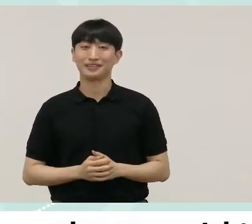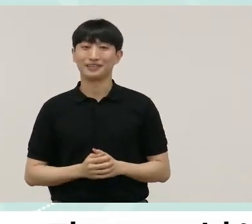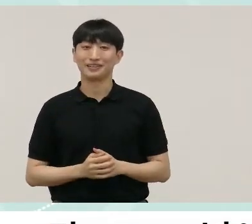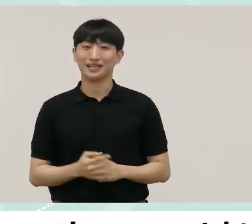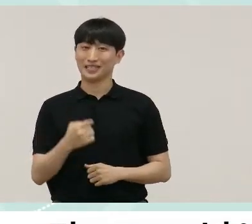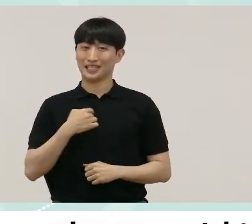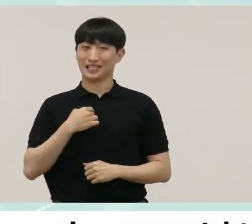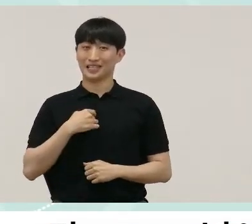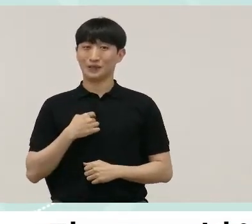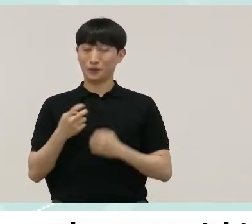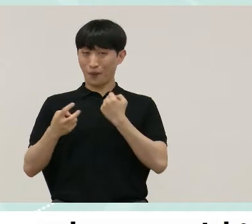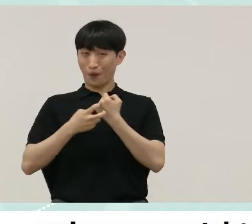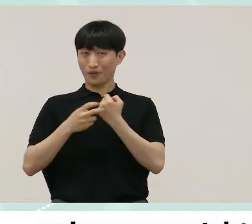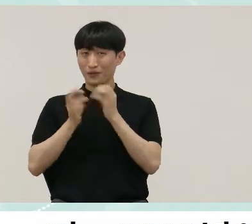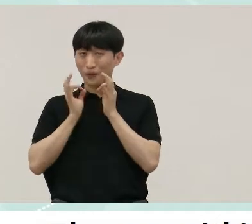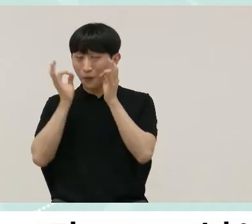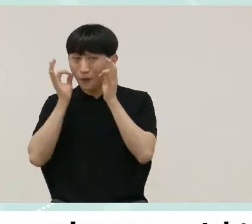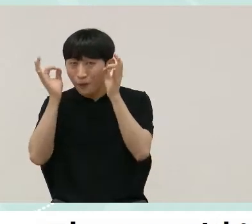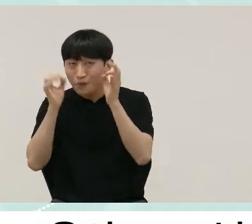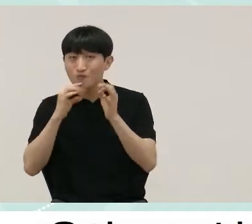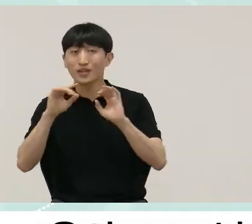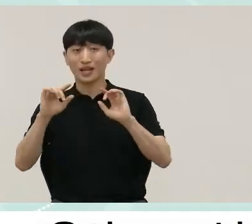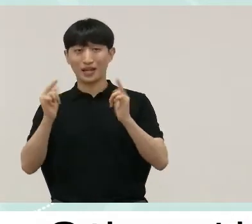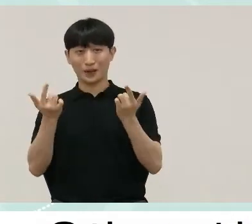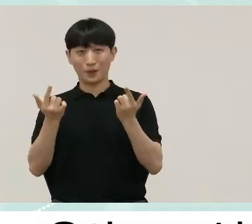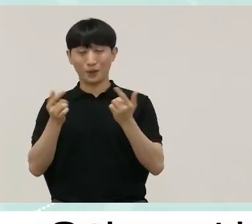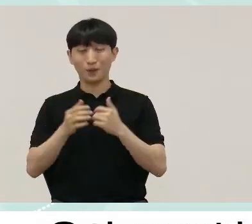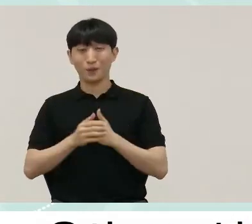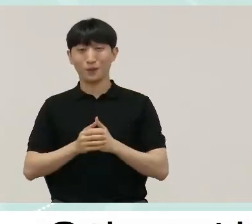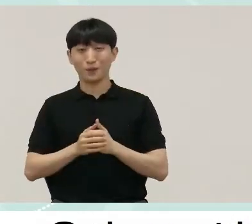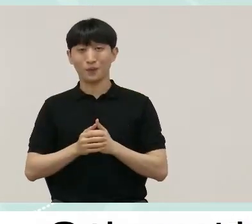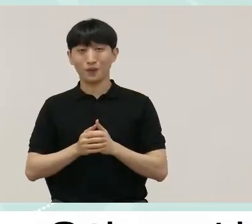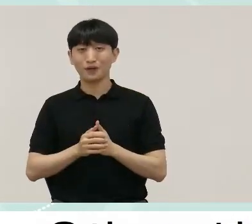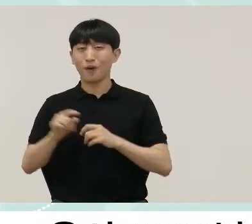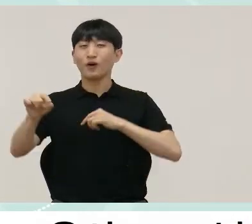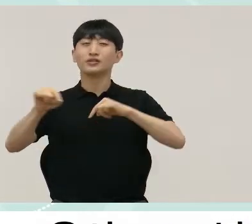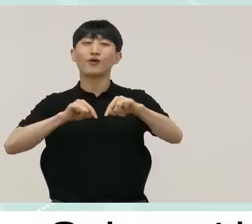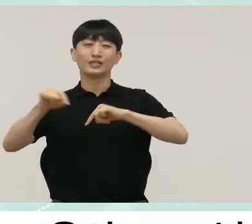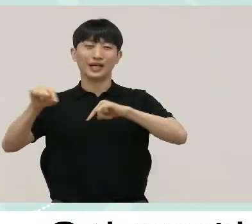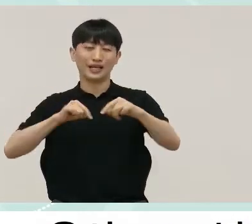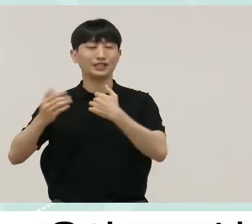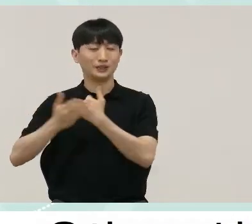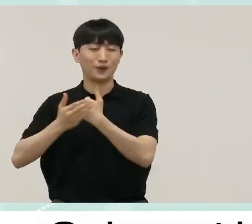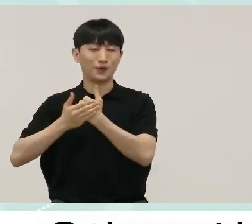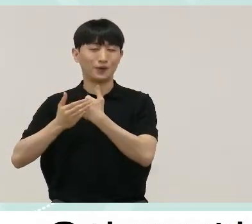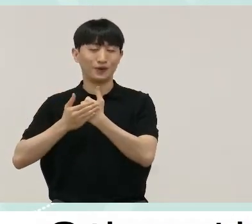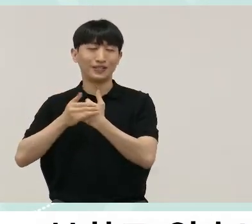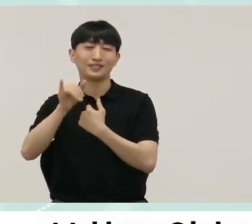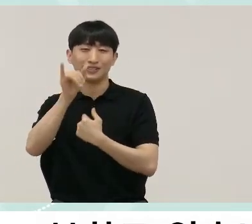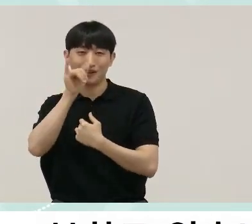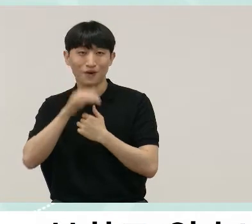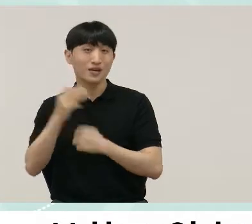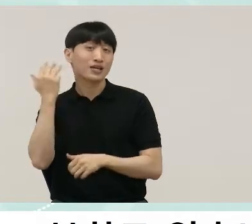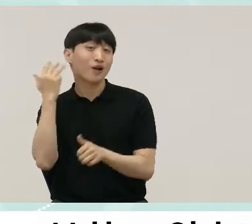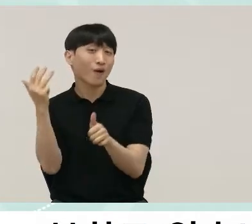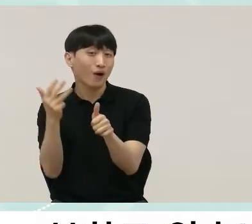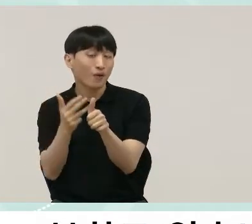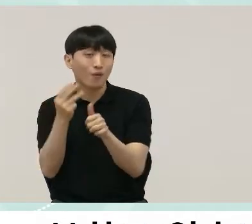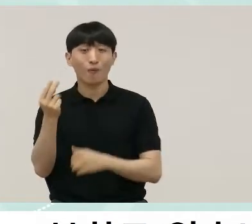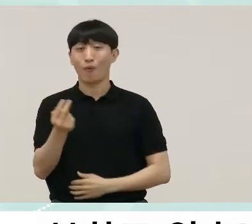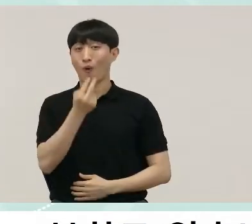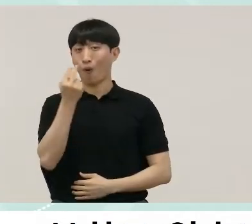저희들의 노력만이 된 것이 아니라 이렇게 화살표들이 있는데 정책적인 지원이 있었습니다. 인공화호